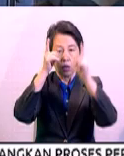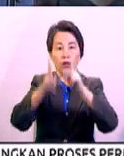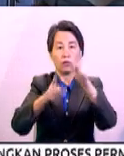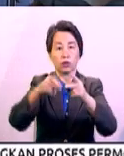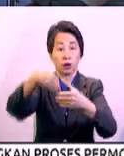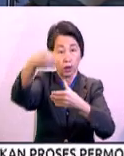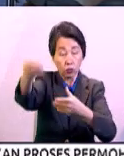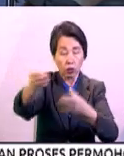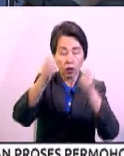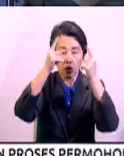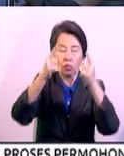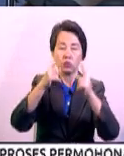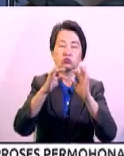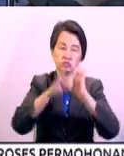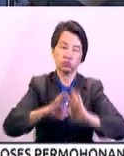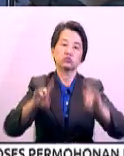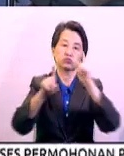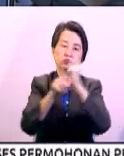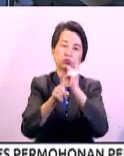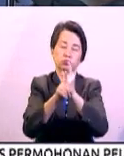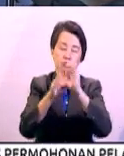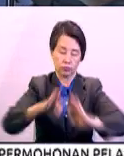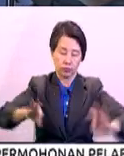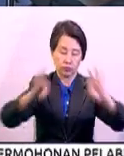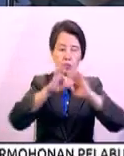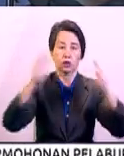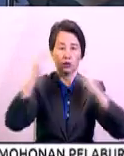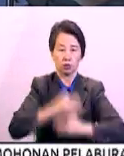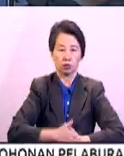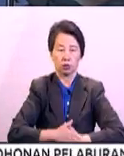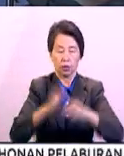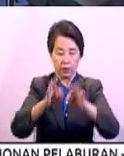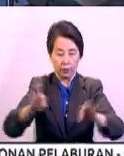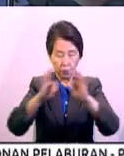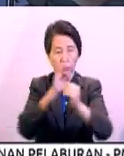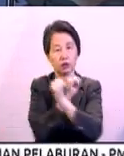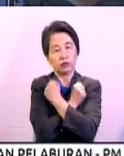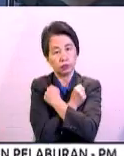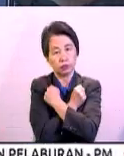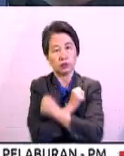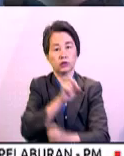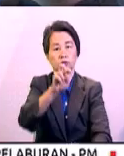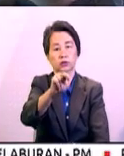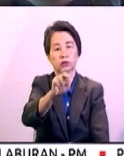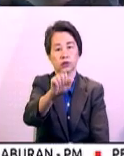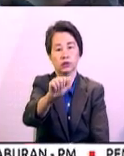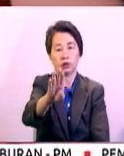luar sana, kepentingan solat dan kepentingan mencintai Nabi.